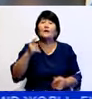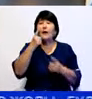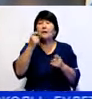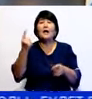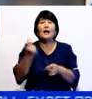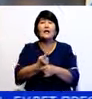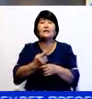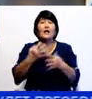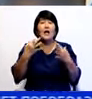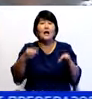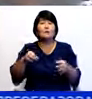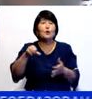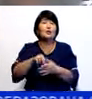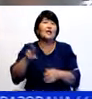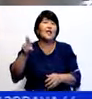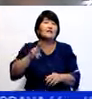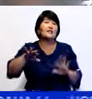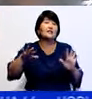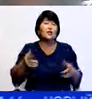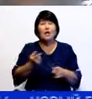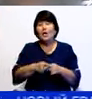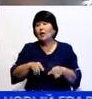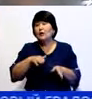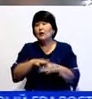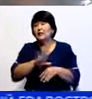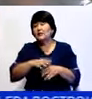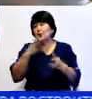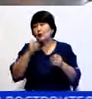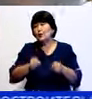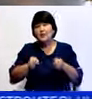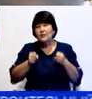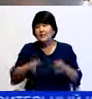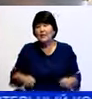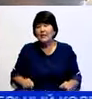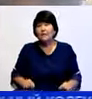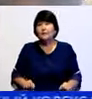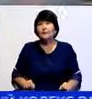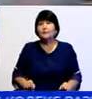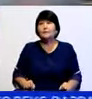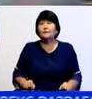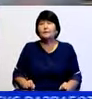разовую амнистию для участников январских событий, которые не совершали серьезных преступлений.